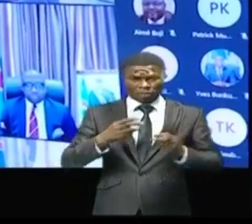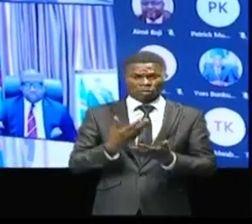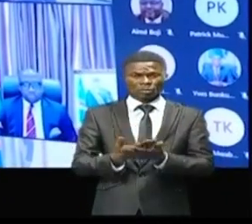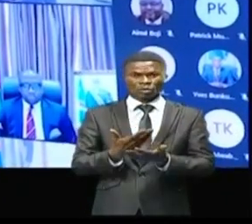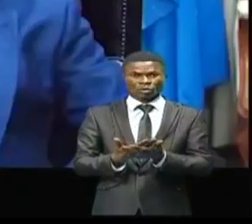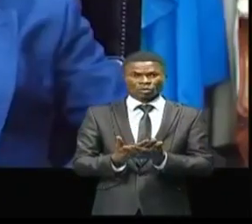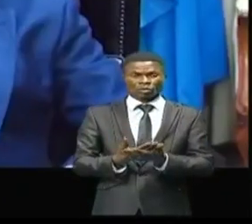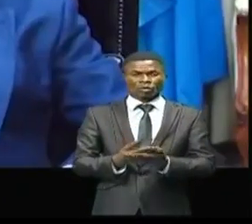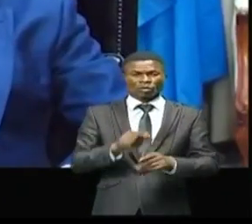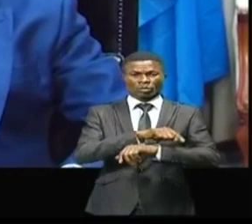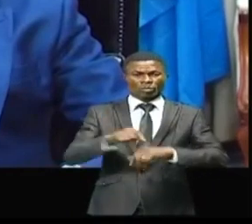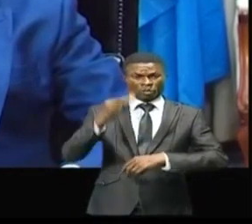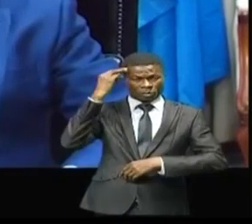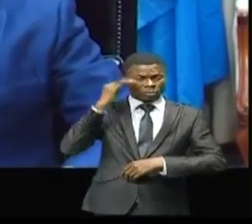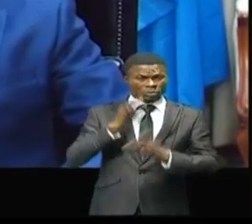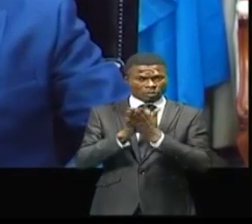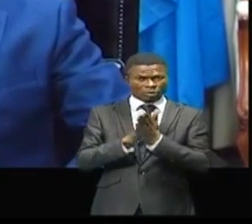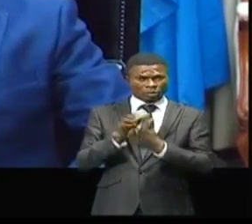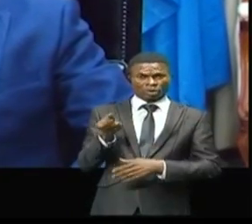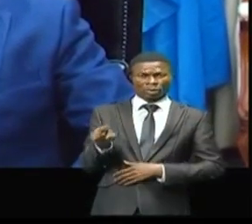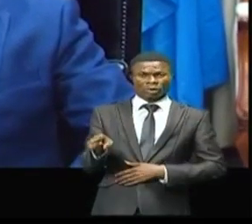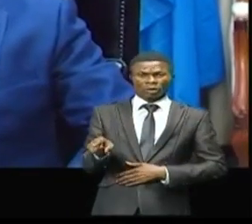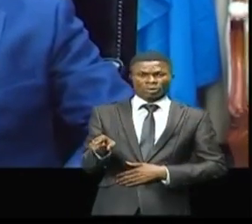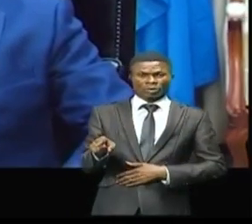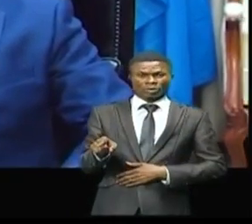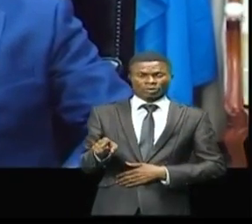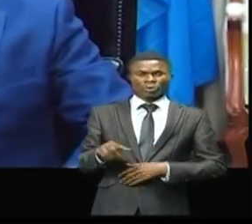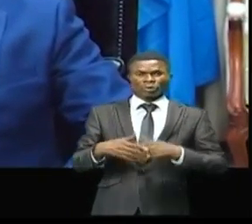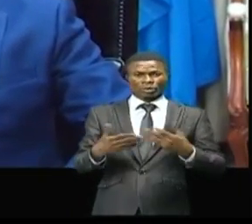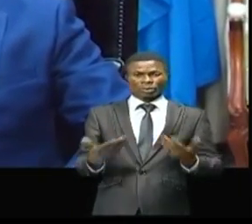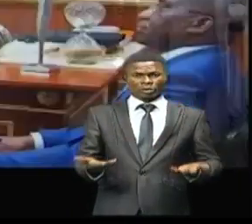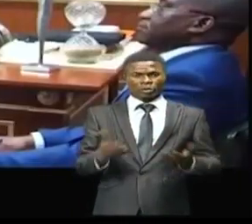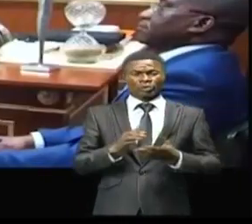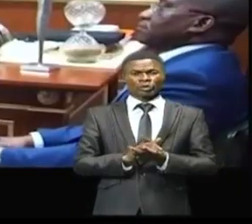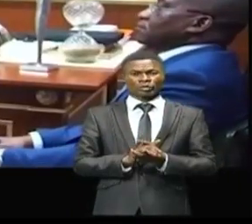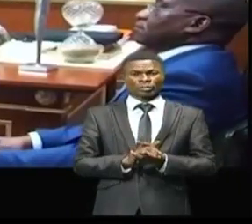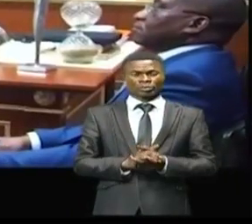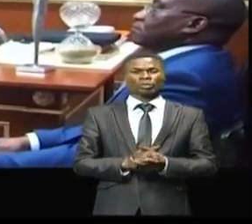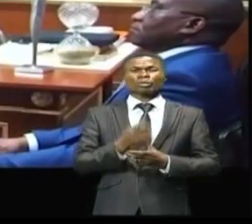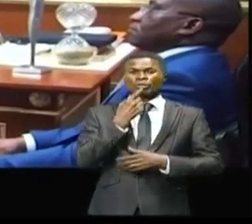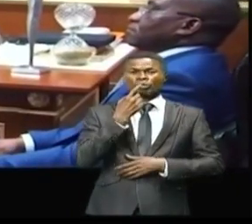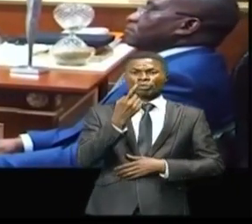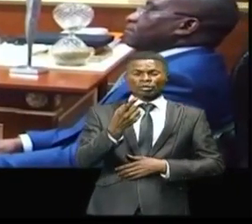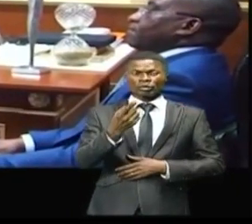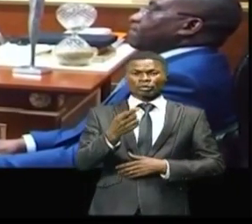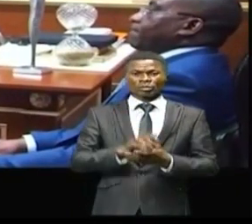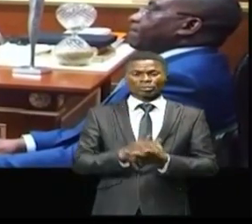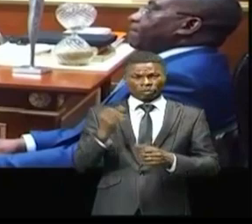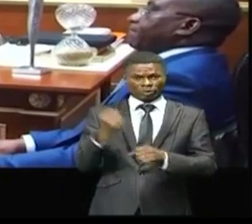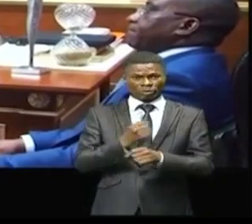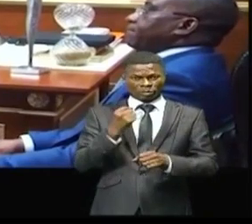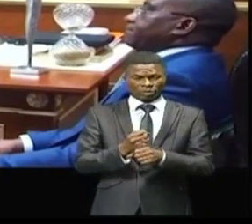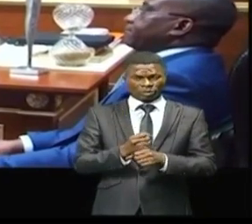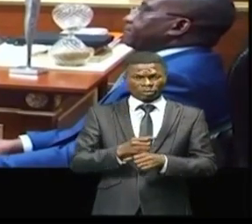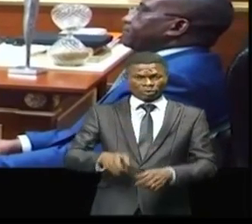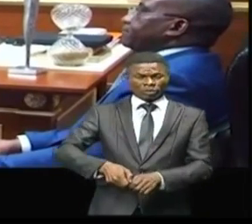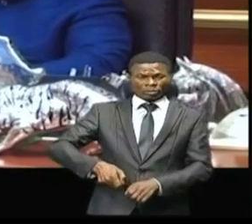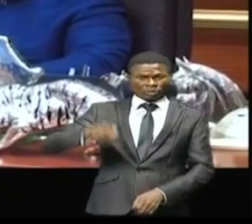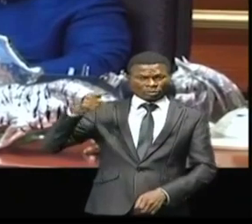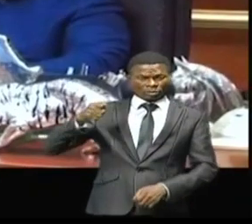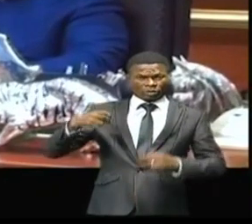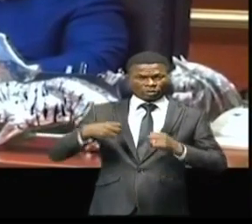par les ministères concernés en effet il a indiqué que les travaux de la centrale